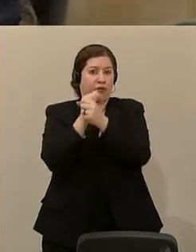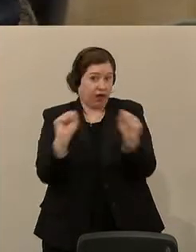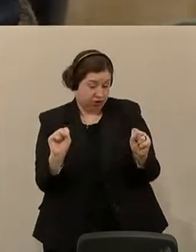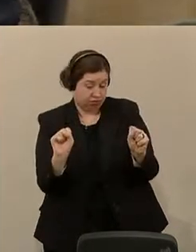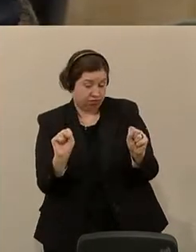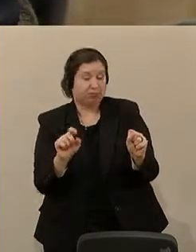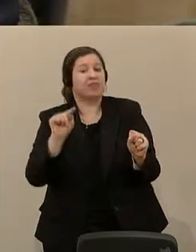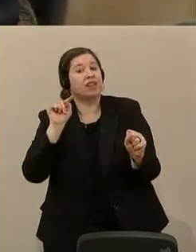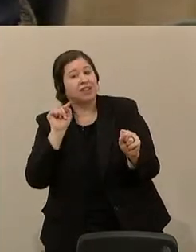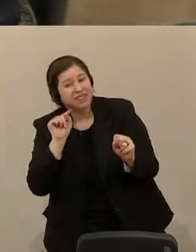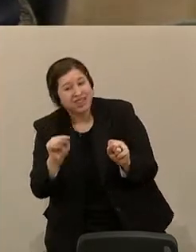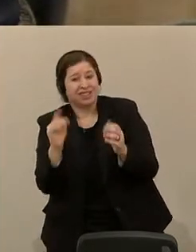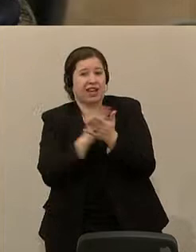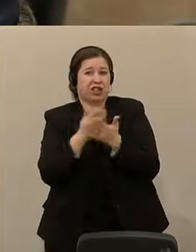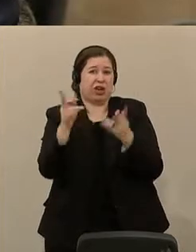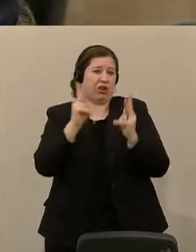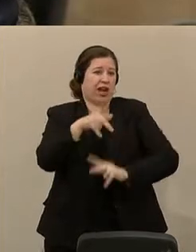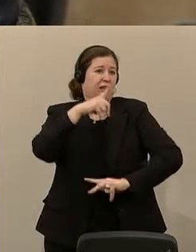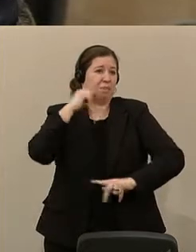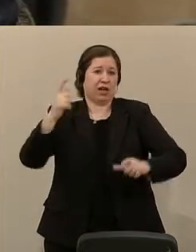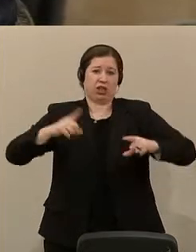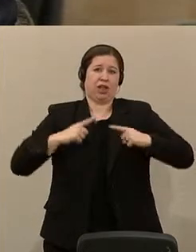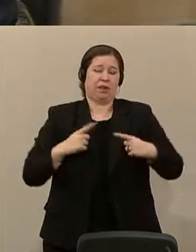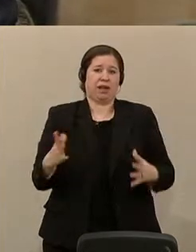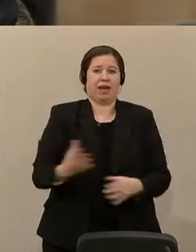könnte Menschenleben retten. Söhne, Töchter,